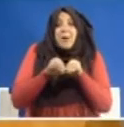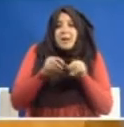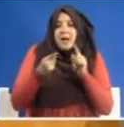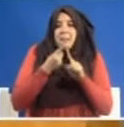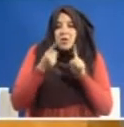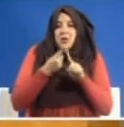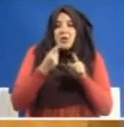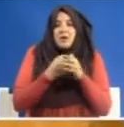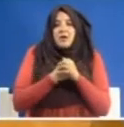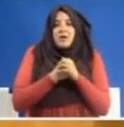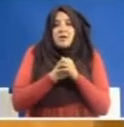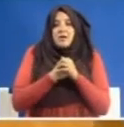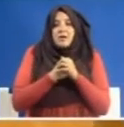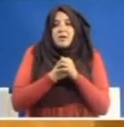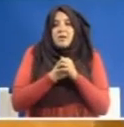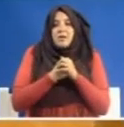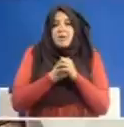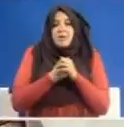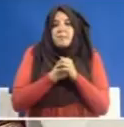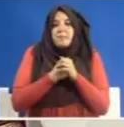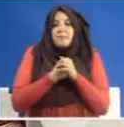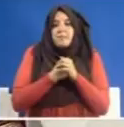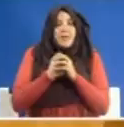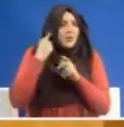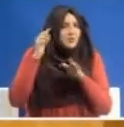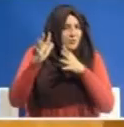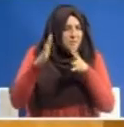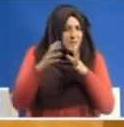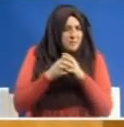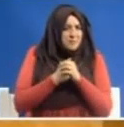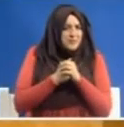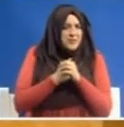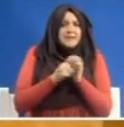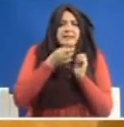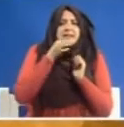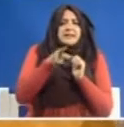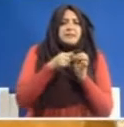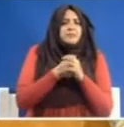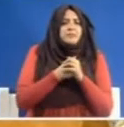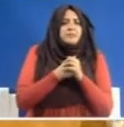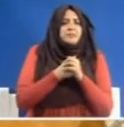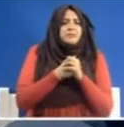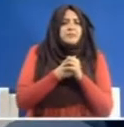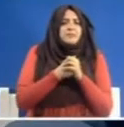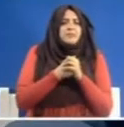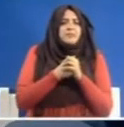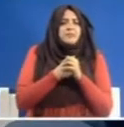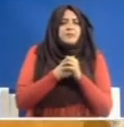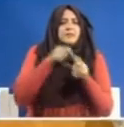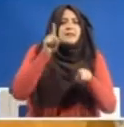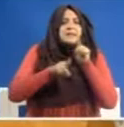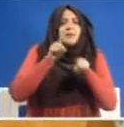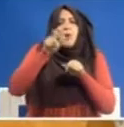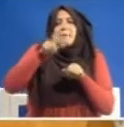أنا أيضا وصلت إلى بمعنى بمتابعتي للأحداث أنني أعرف أن هذه منظومة، فبالتالي البعض لا يعرف